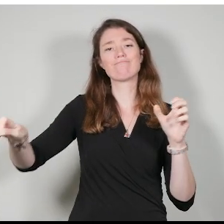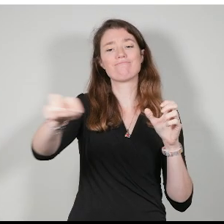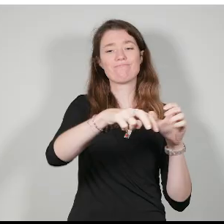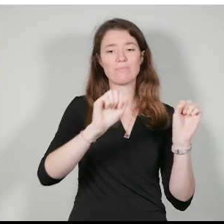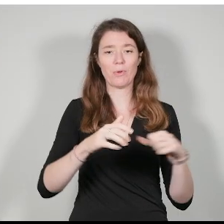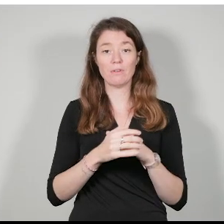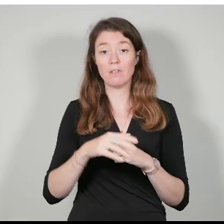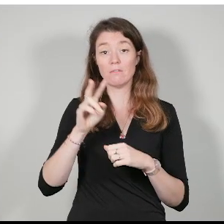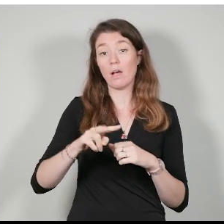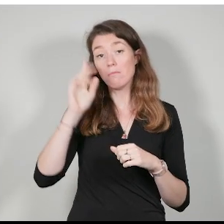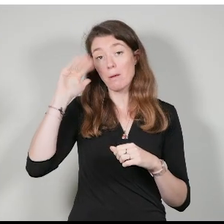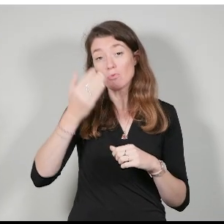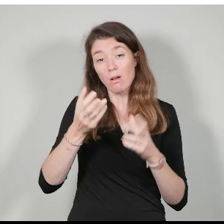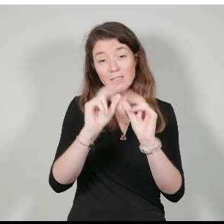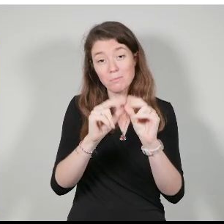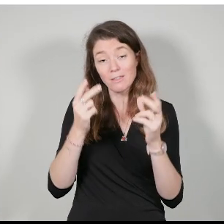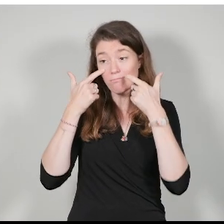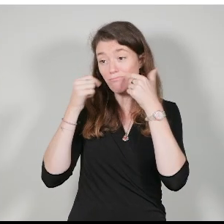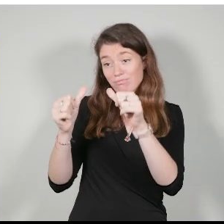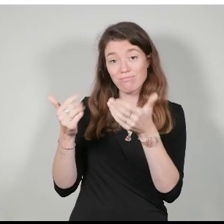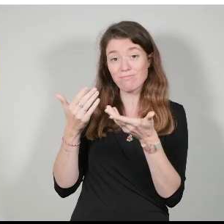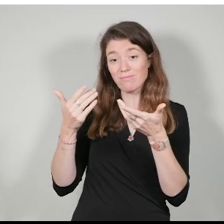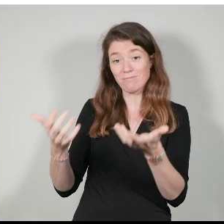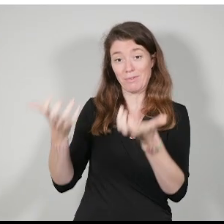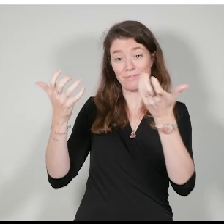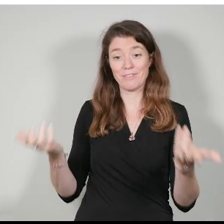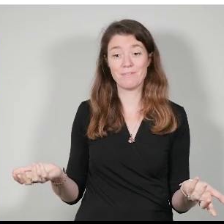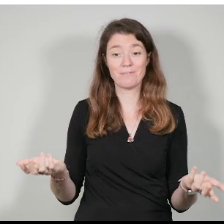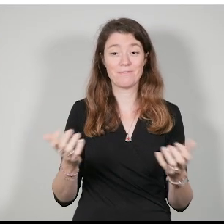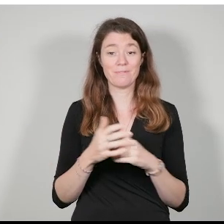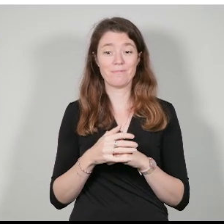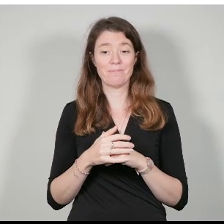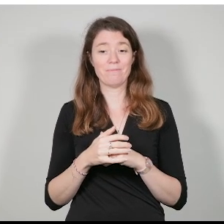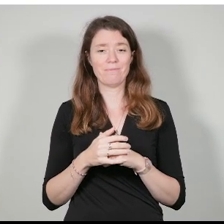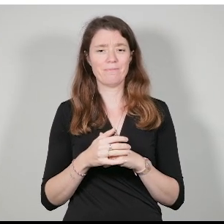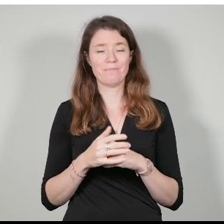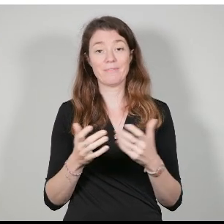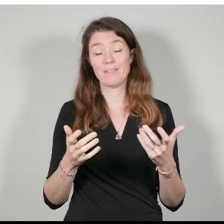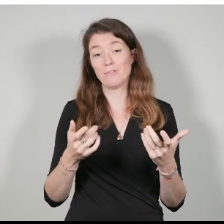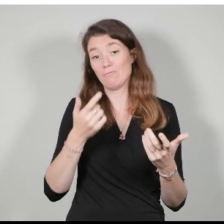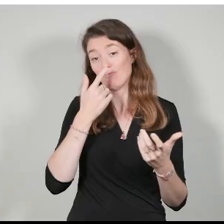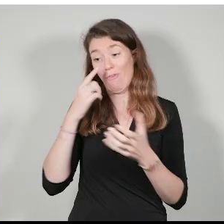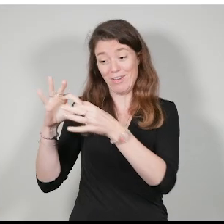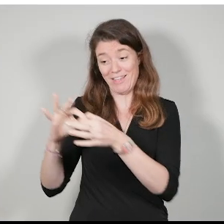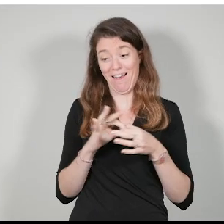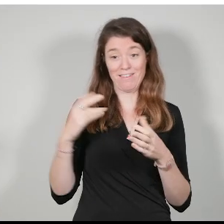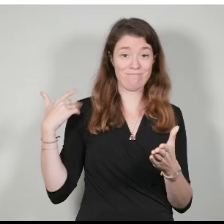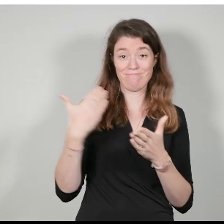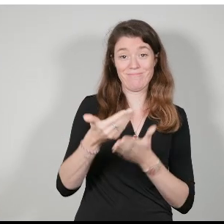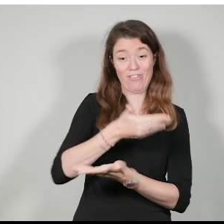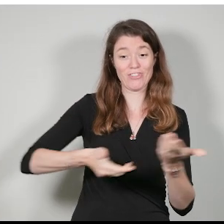pense qu'il n'y a pas vraiment besoin de les commenter parce qu'elles sont en écho, elles sont en résonance de ce qu'on se dit